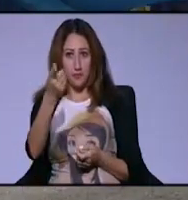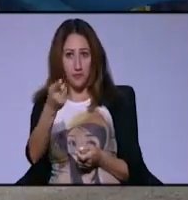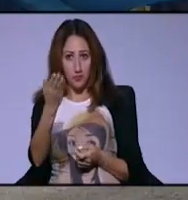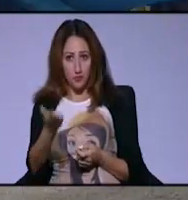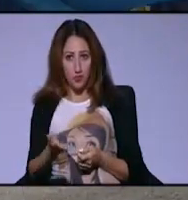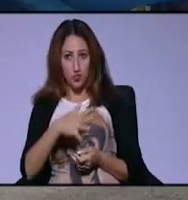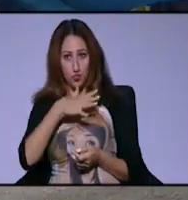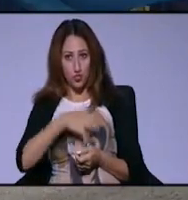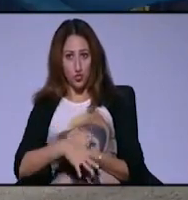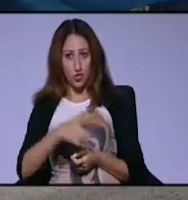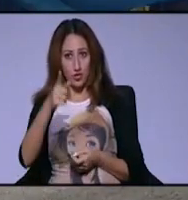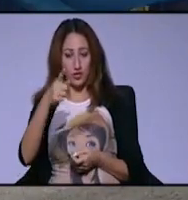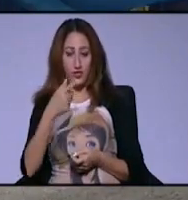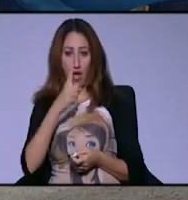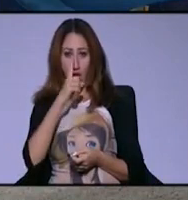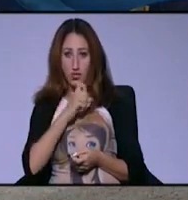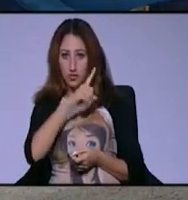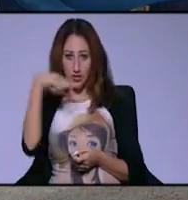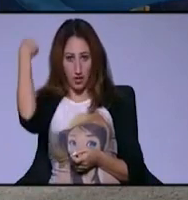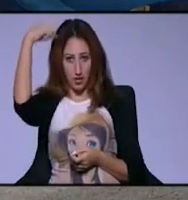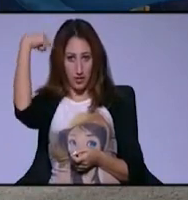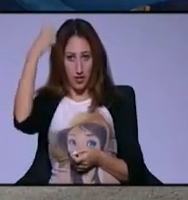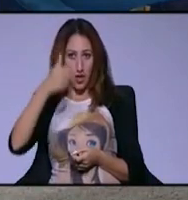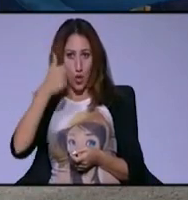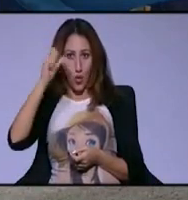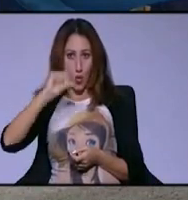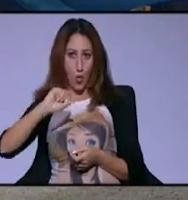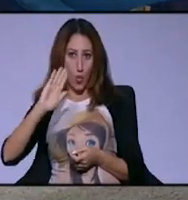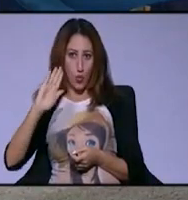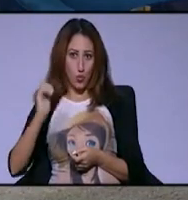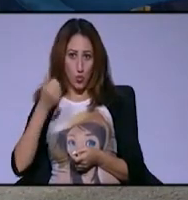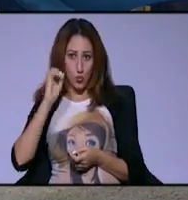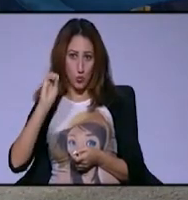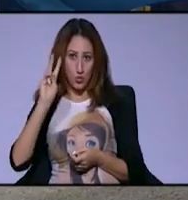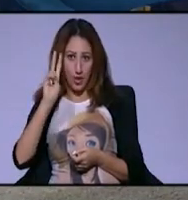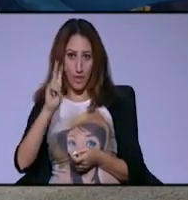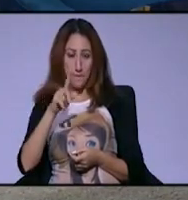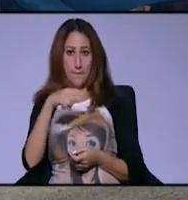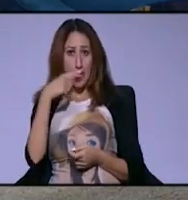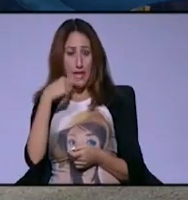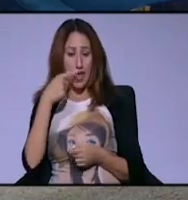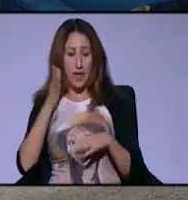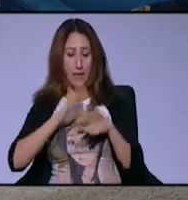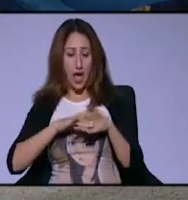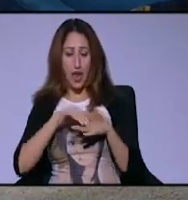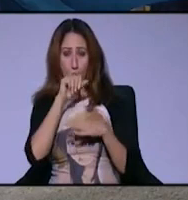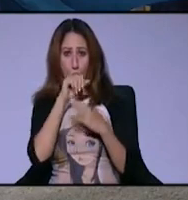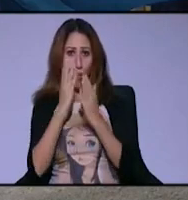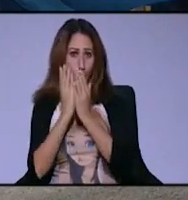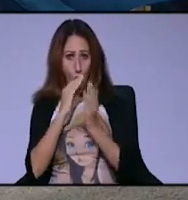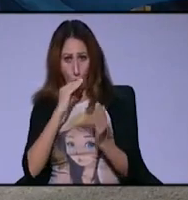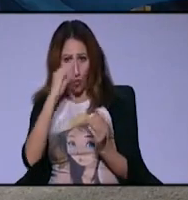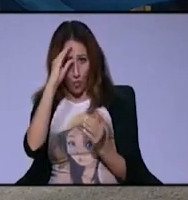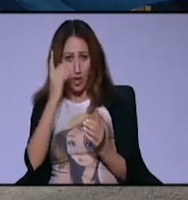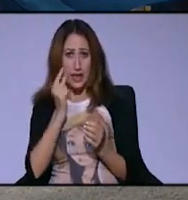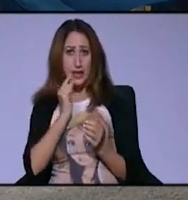الشيخ أسامة الأزهري، يعني الكلام عن الحديث أو عن القرآن أو عن علوم